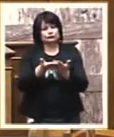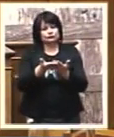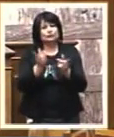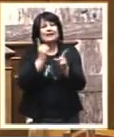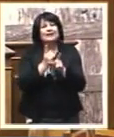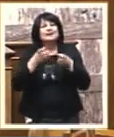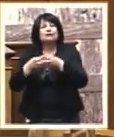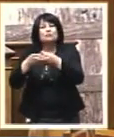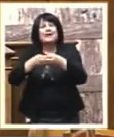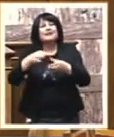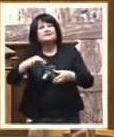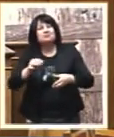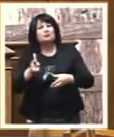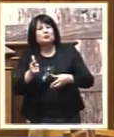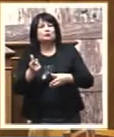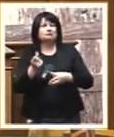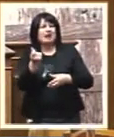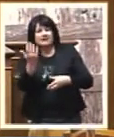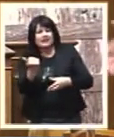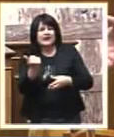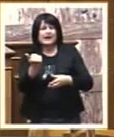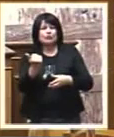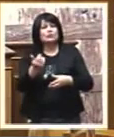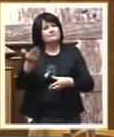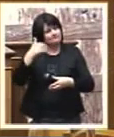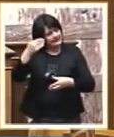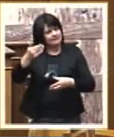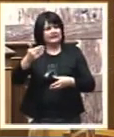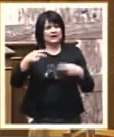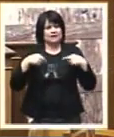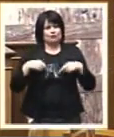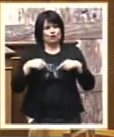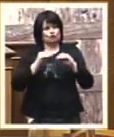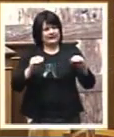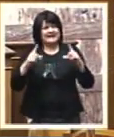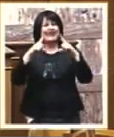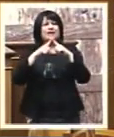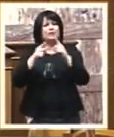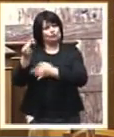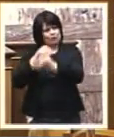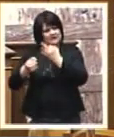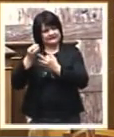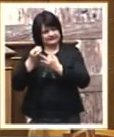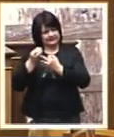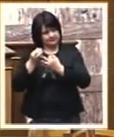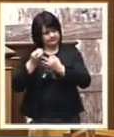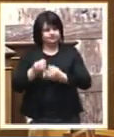ευαίσθητες κοινωνικές ομάδες. Γι' αυτά θα σας μιλήσει μετά από λίγο η κυρία Διαμαντοπούλου.